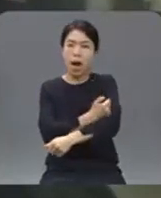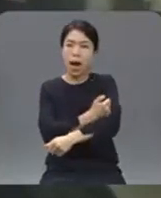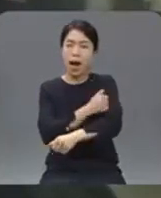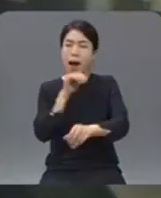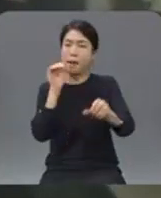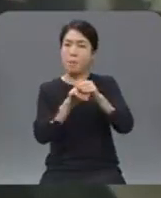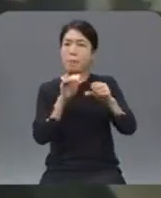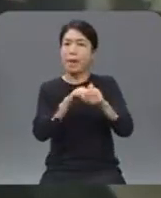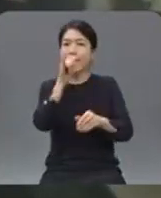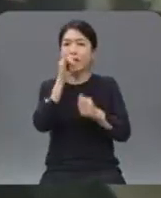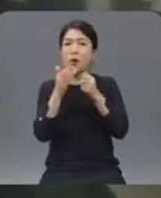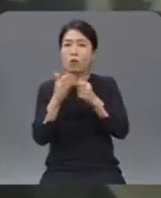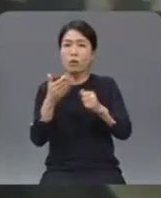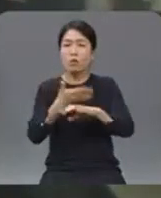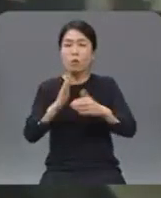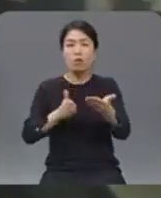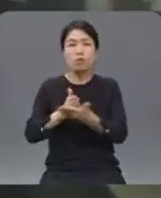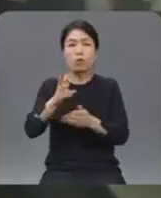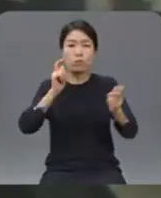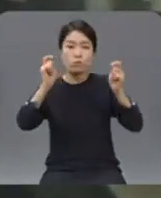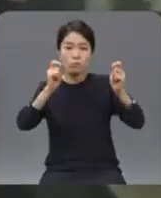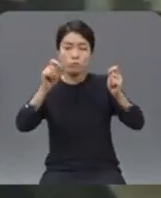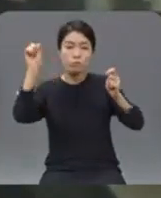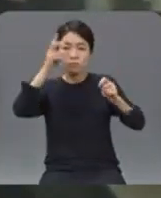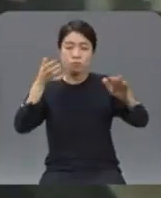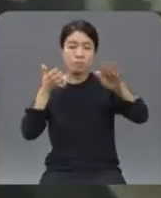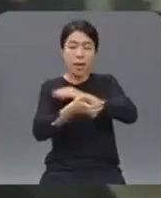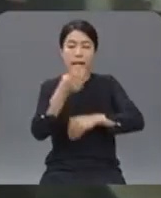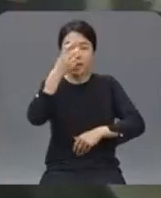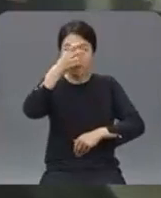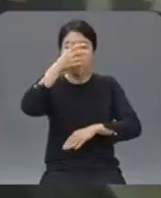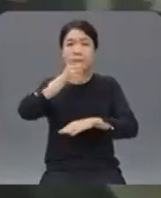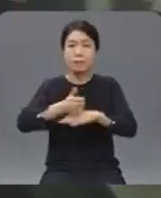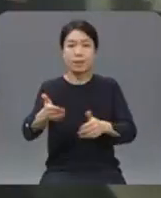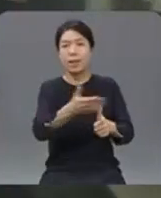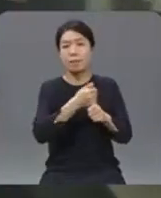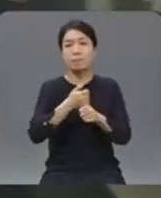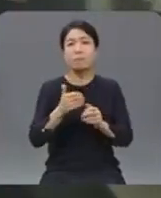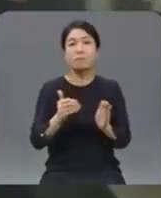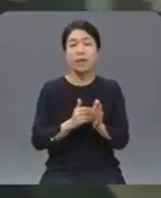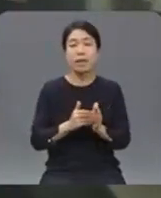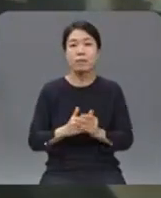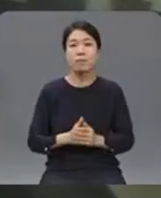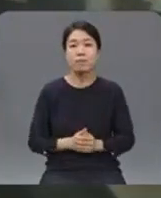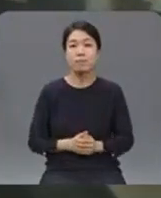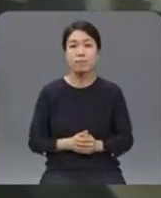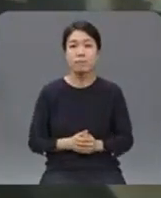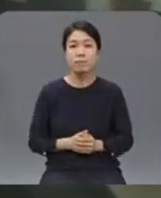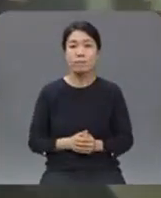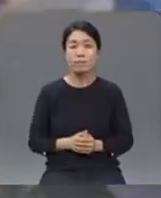제보를 받고 외국인 전용클럽을 불시 단속한 결과입니다 김혜림 기자의 보도입니다